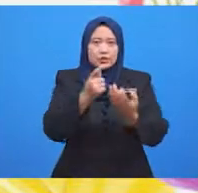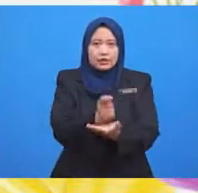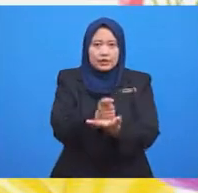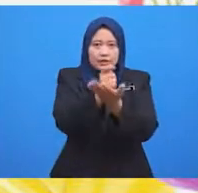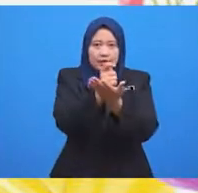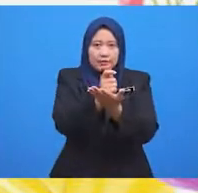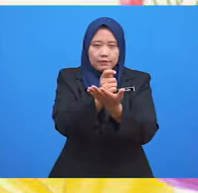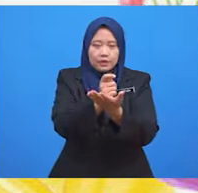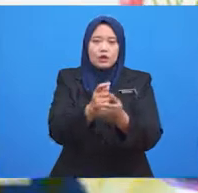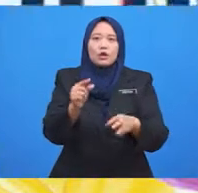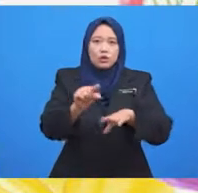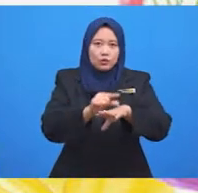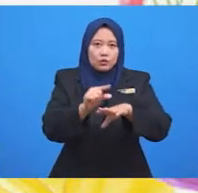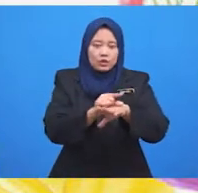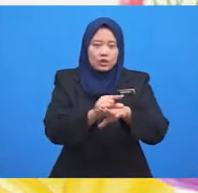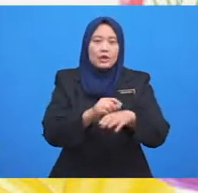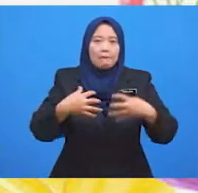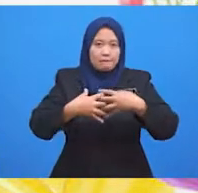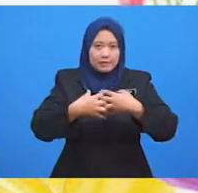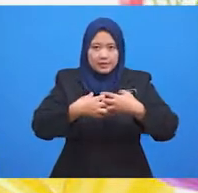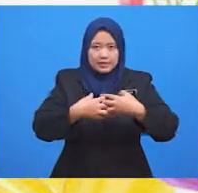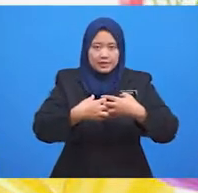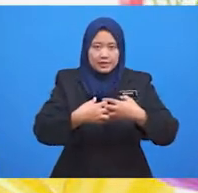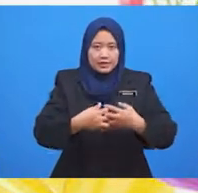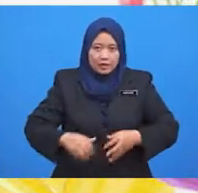menggunakan mesin ultrasound.